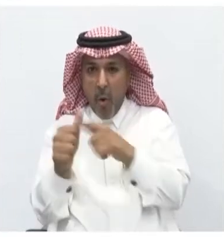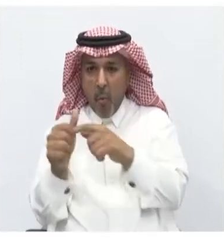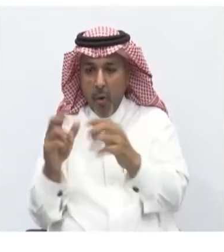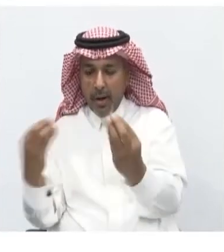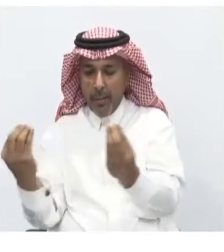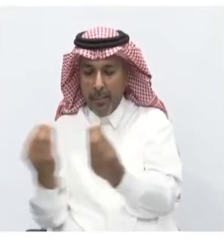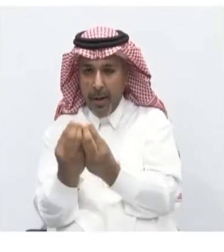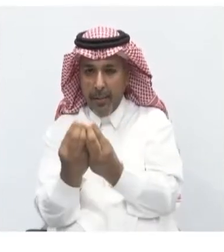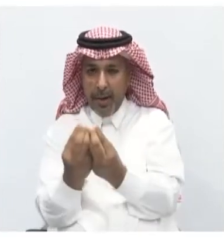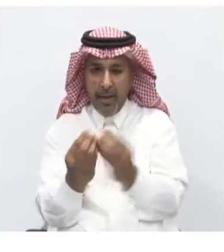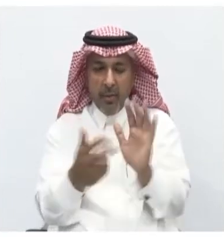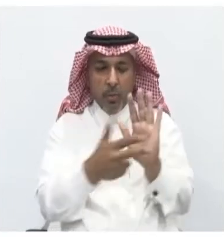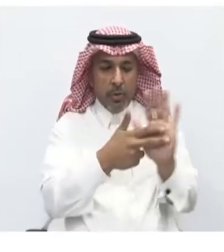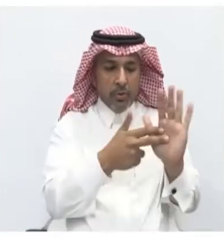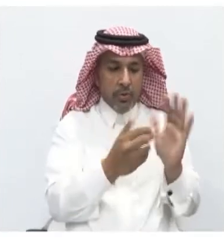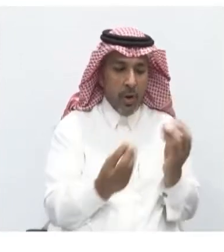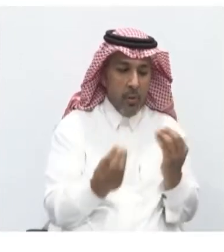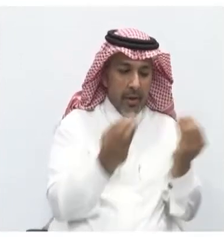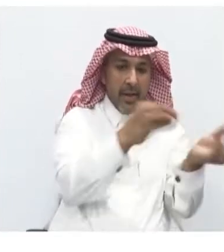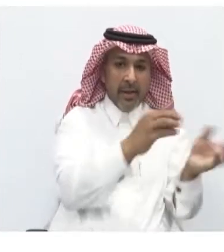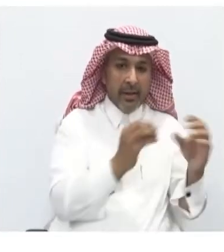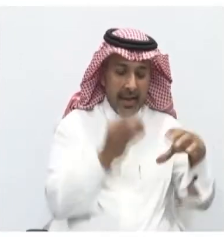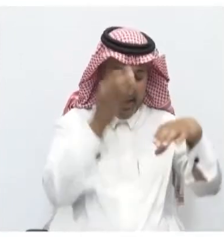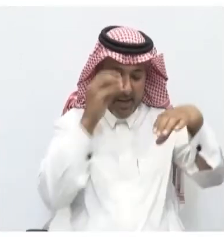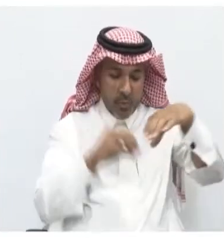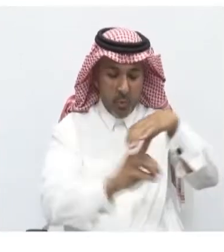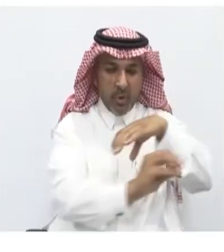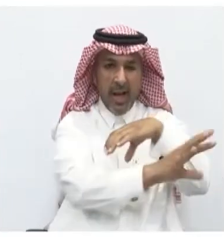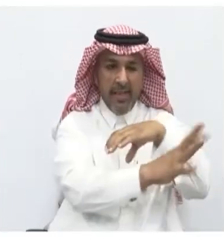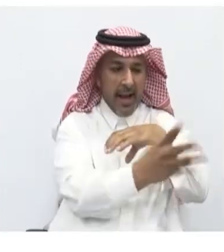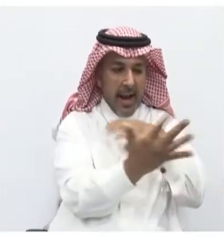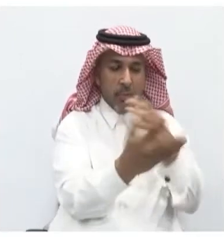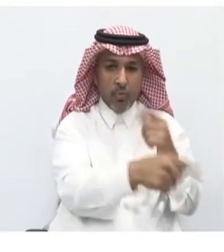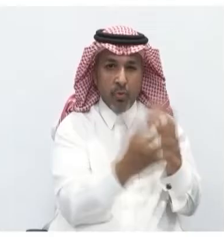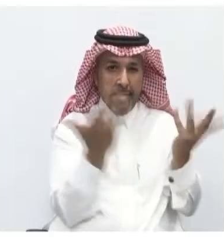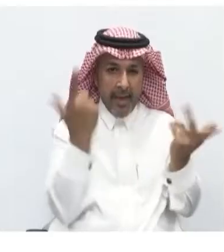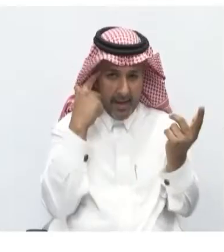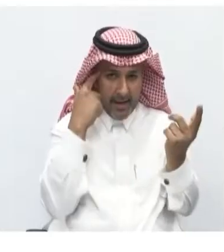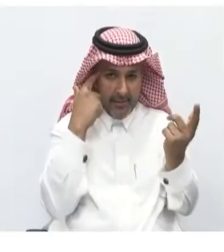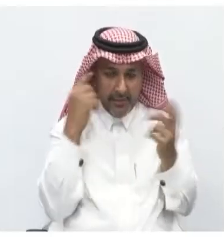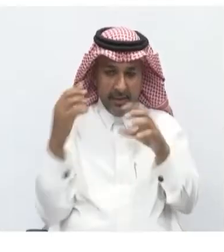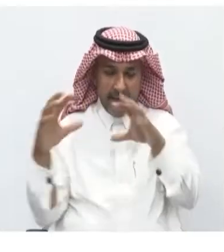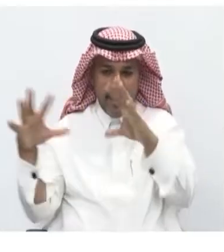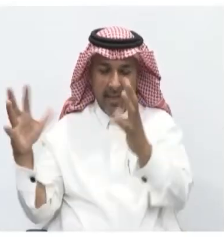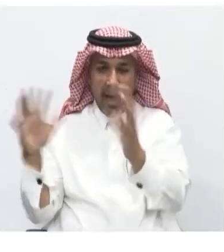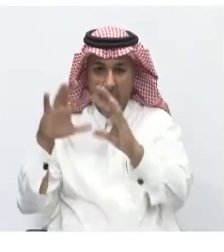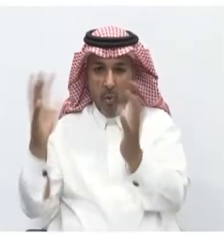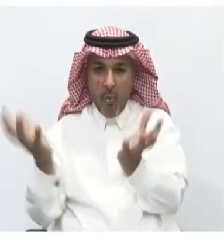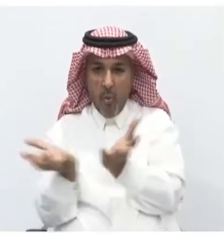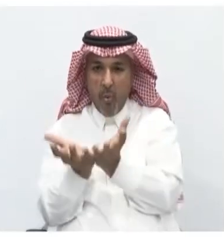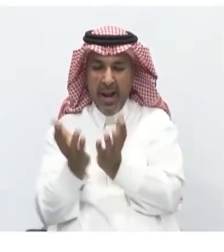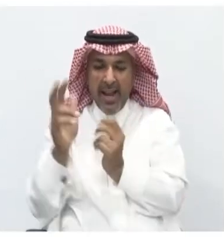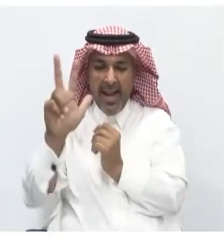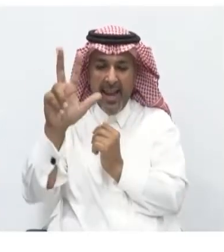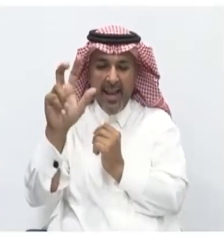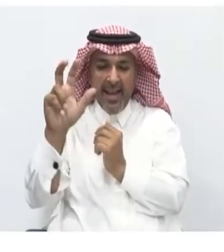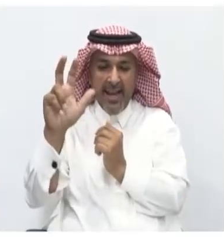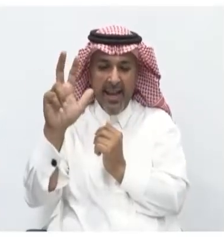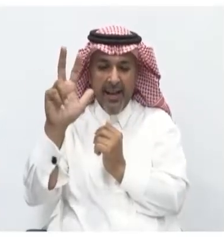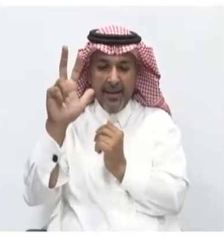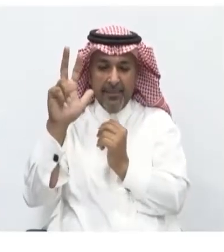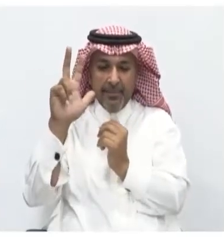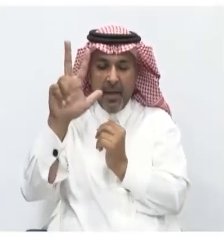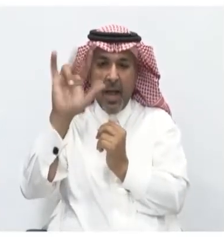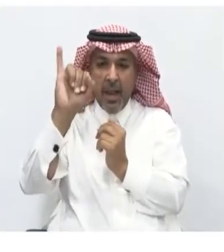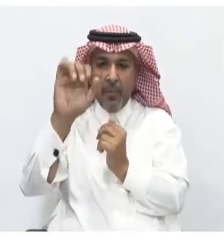هذه الدراسه اين تكون في التفاعل الكيميائي على ماذا تعتمد الحسابات الكيميائيه تعتمد على قانون حفظ